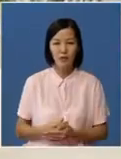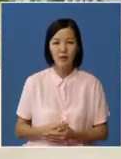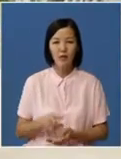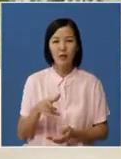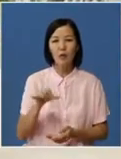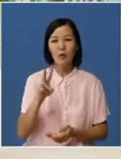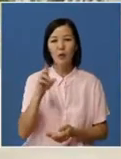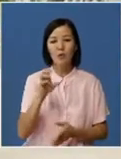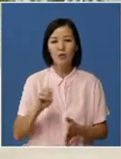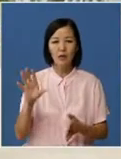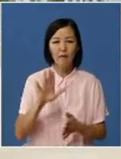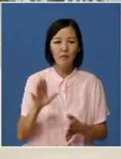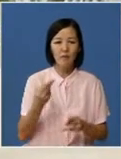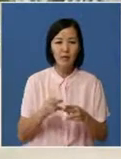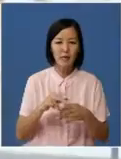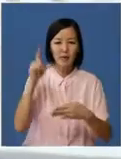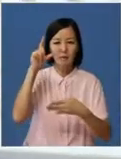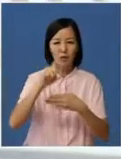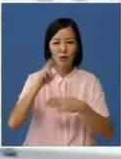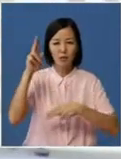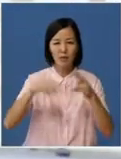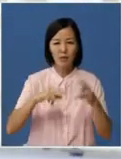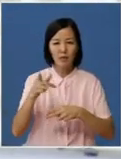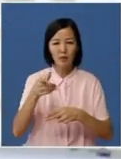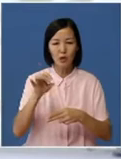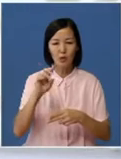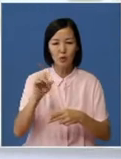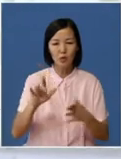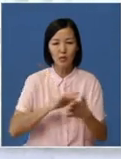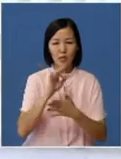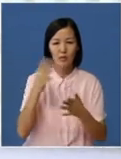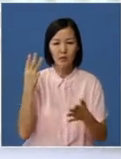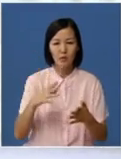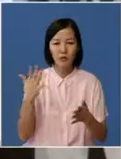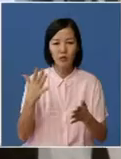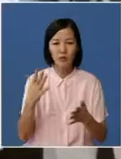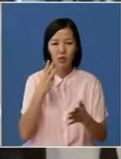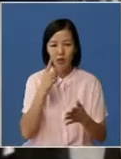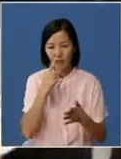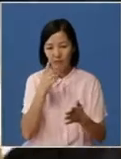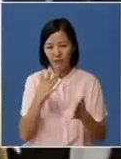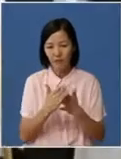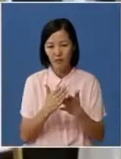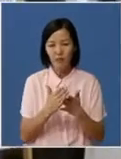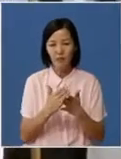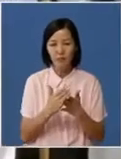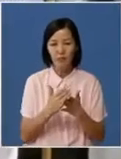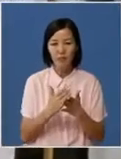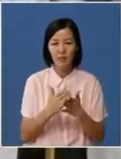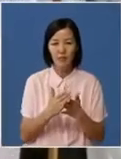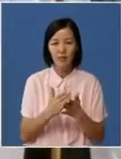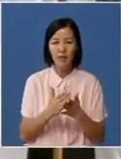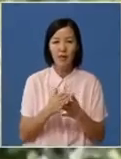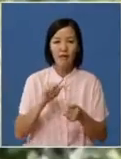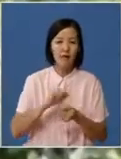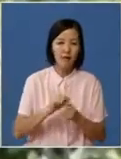Грозныйда Еуропадағы ең үлкен мешіт бой көтерді. Ғимарат Грозный қаласынан 35 шақырымдай жерде Шале қаласында орналасқан. Ол ақ грек мәрмәр